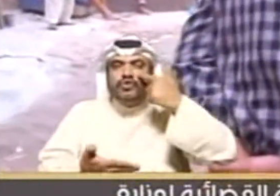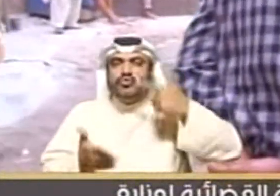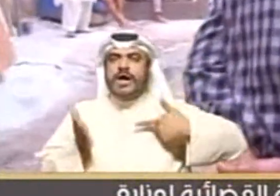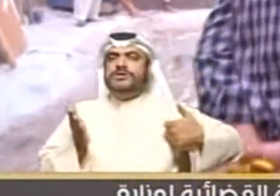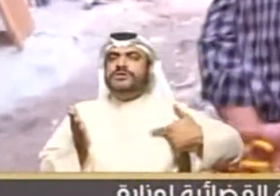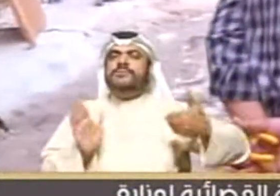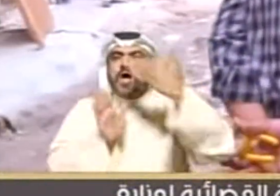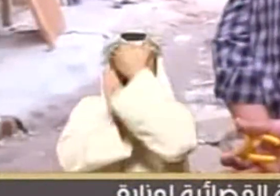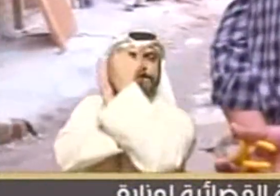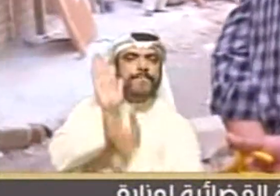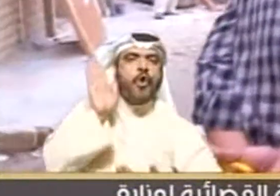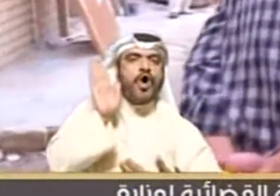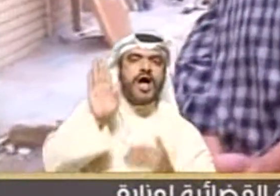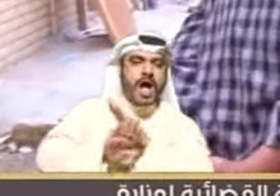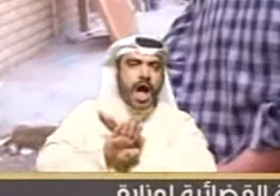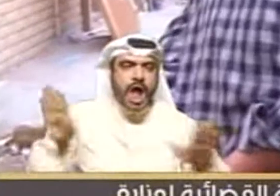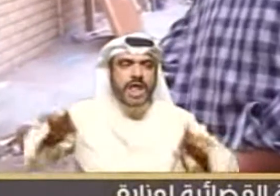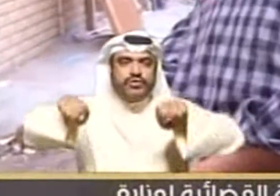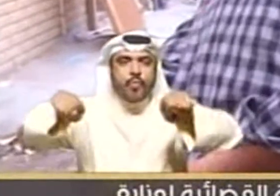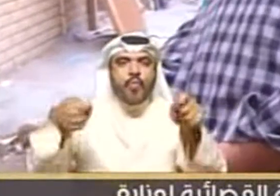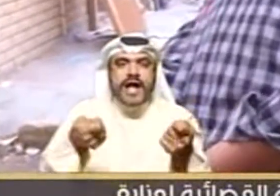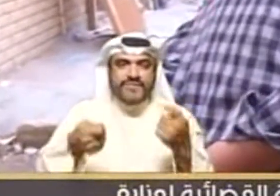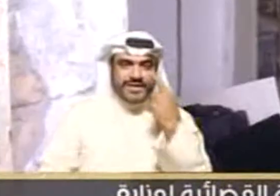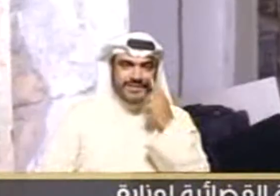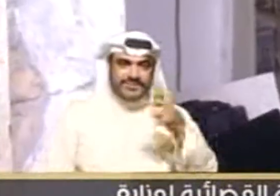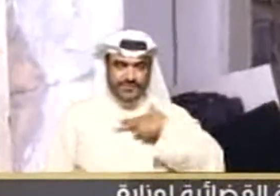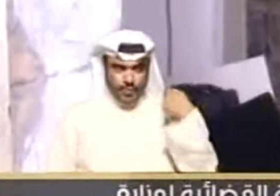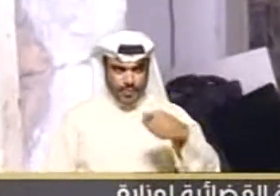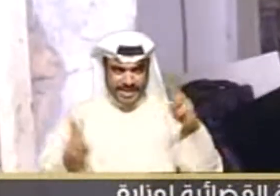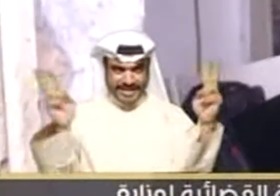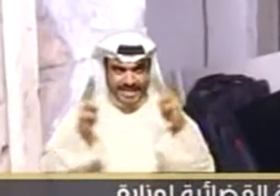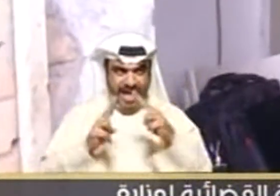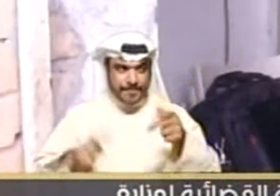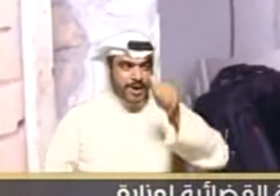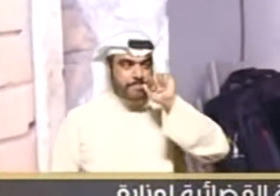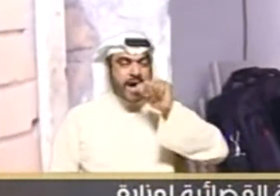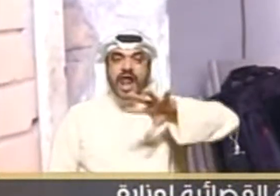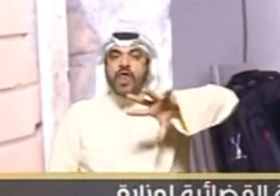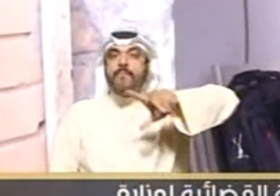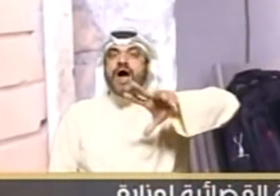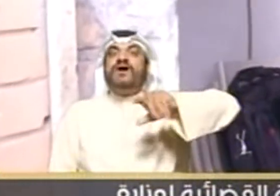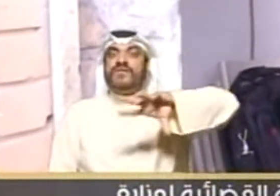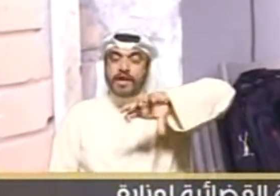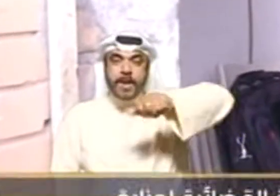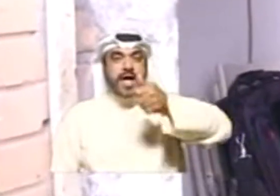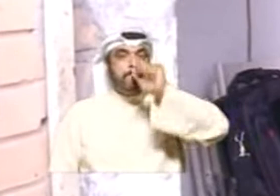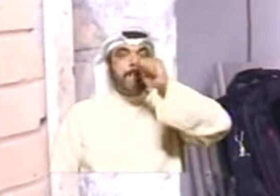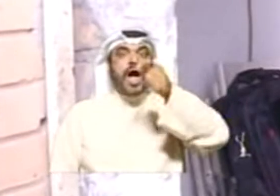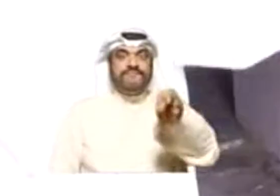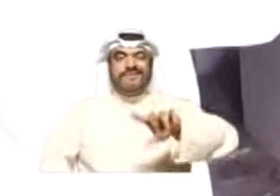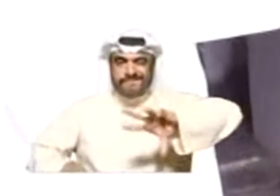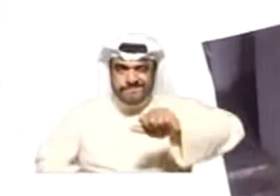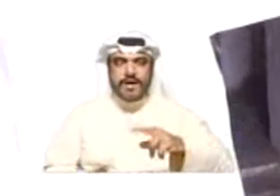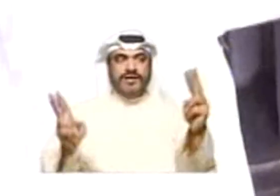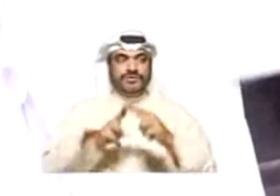وضبطيات تسجلها فرق الضبطية القضائية، ووزارة الكهرباء والماء تهيب بالمستهلكين ضرورة التجاوب